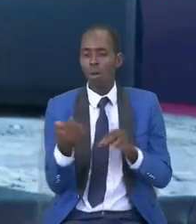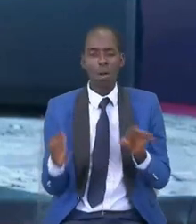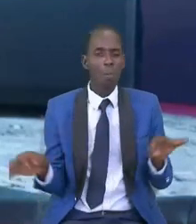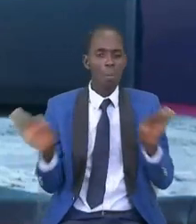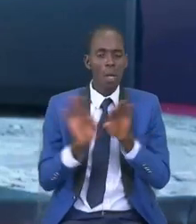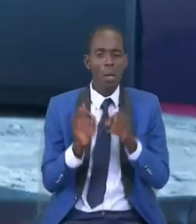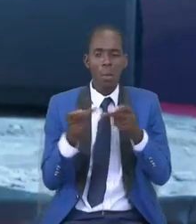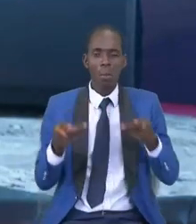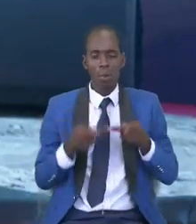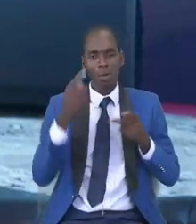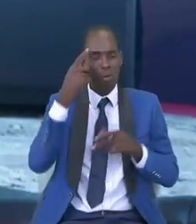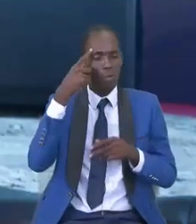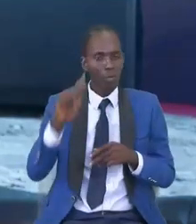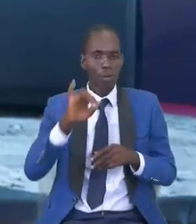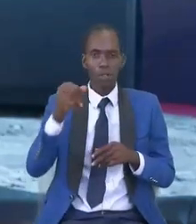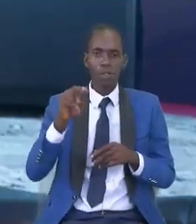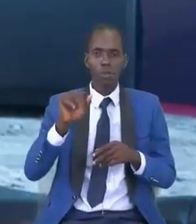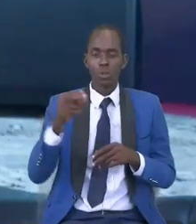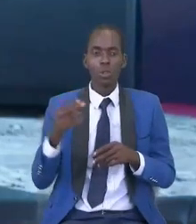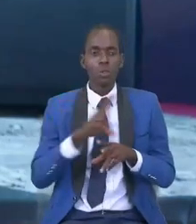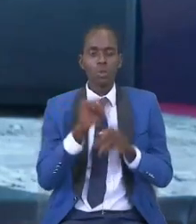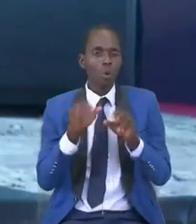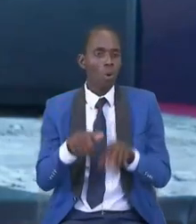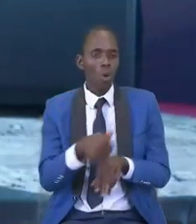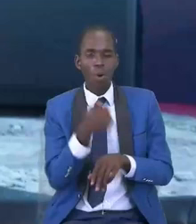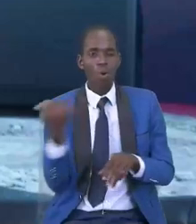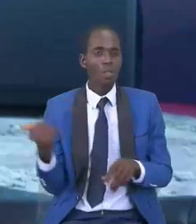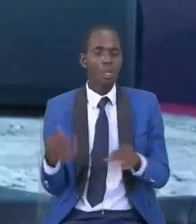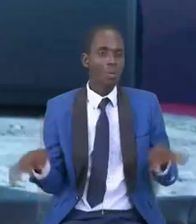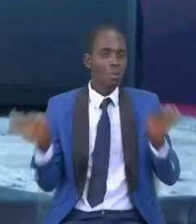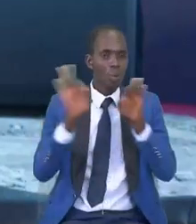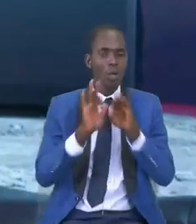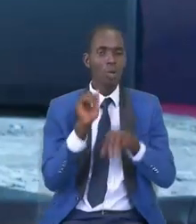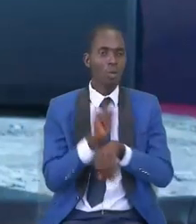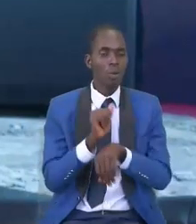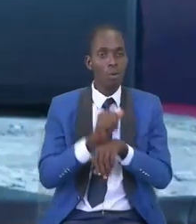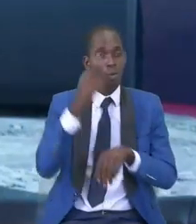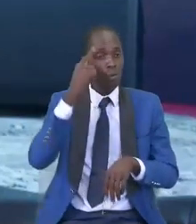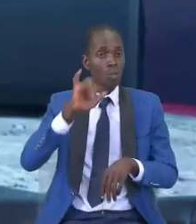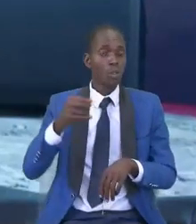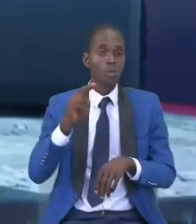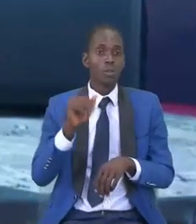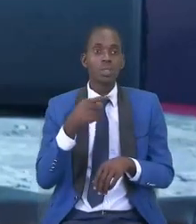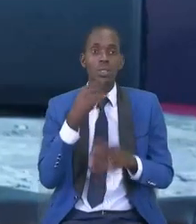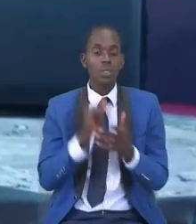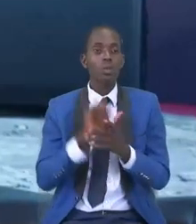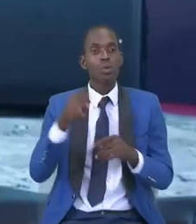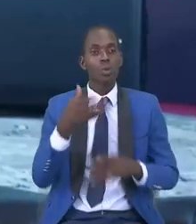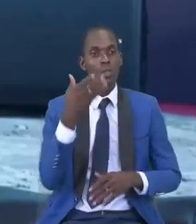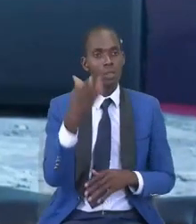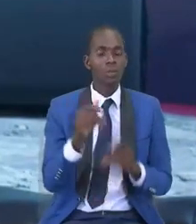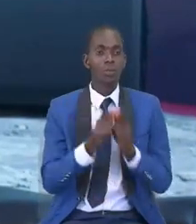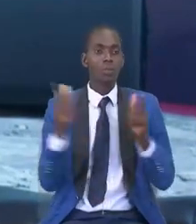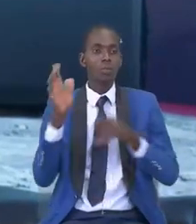pas un autre lieu important pour Jonas. Il n'y a plus un devoir important pour Jonas. Cette grande ville va là-bas.